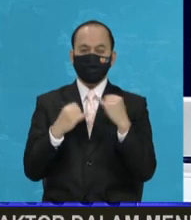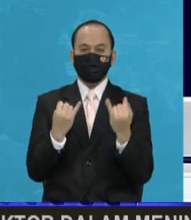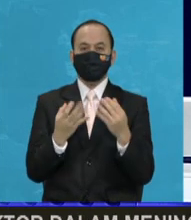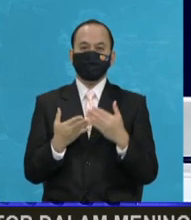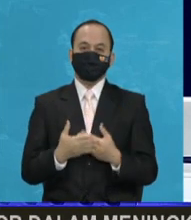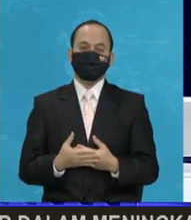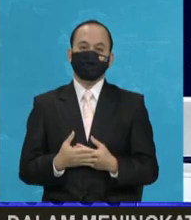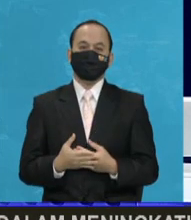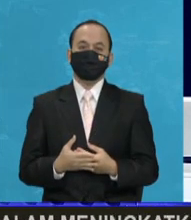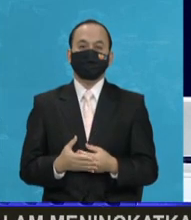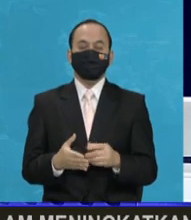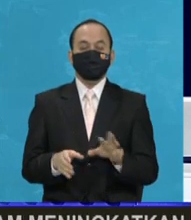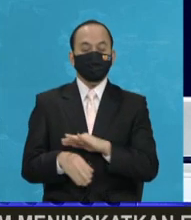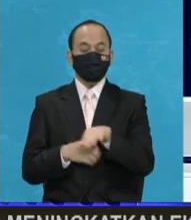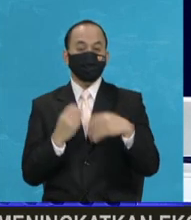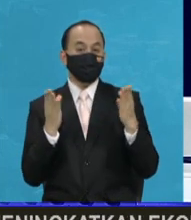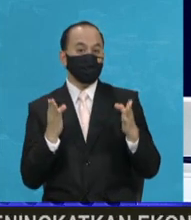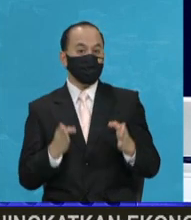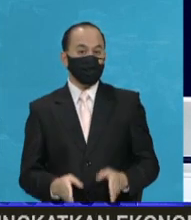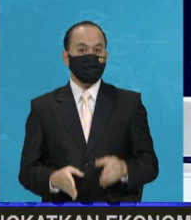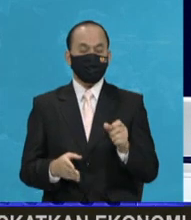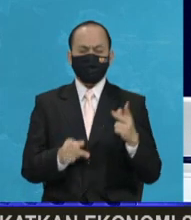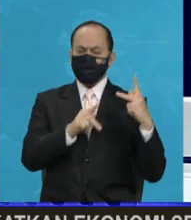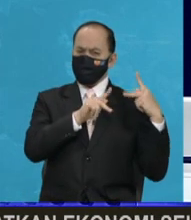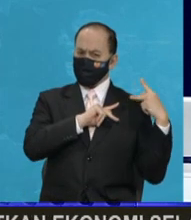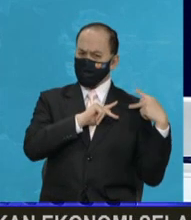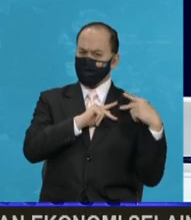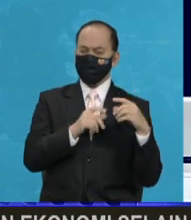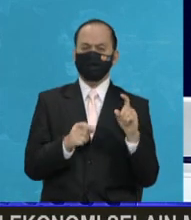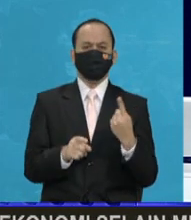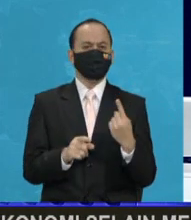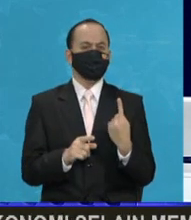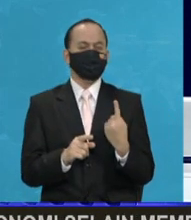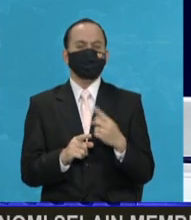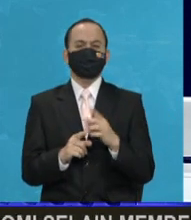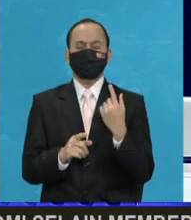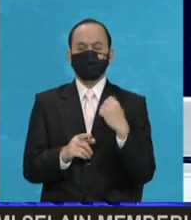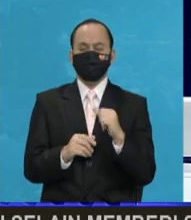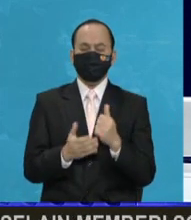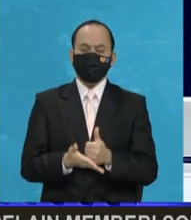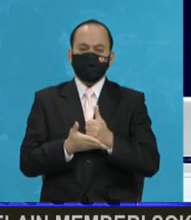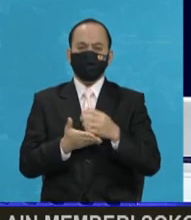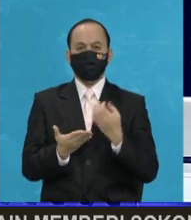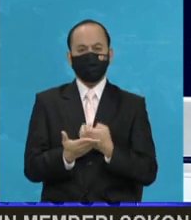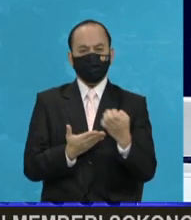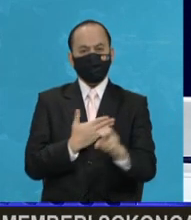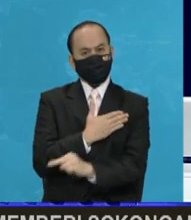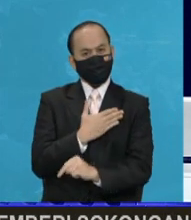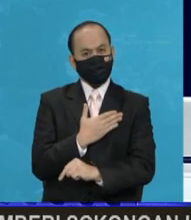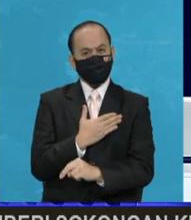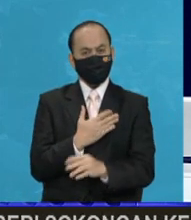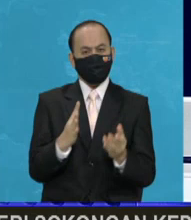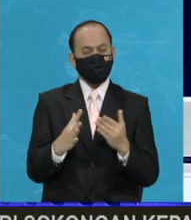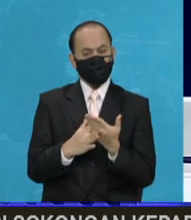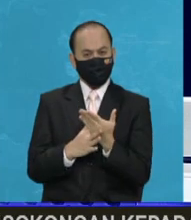tersebut Justru orang ramai perlu memainkan peranan masing-masing bagi membantu ekonomi negara antaranya